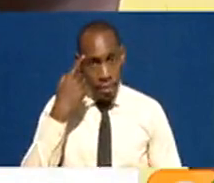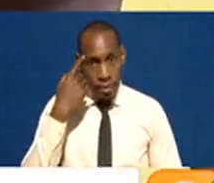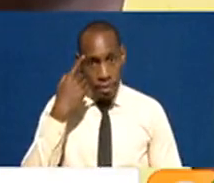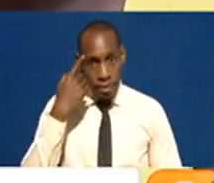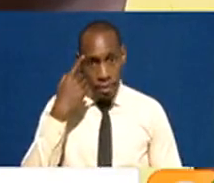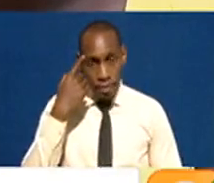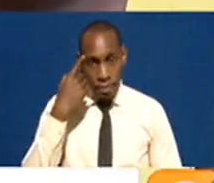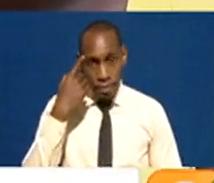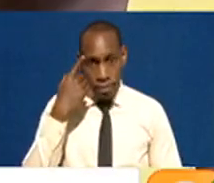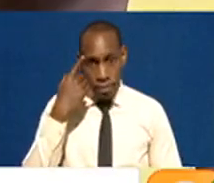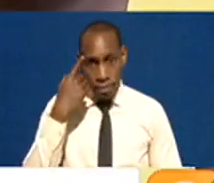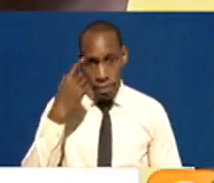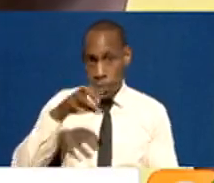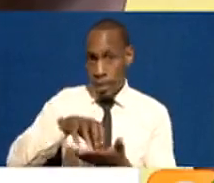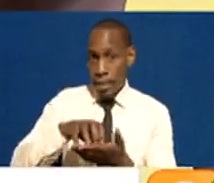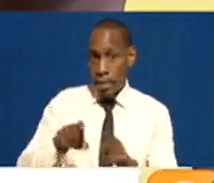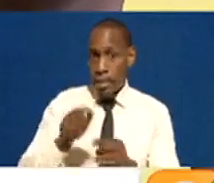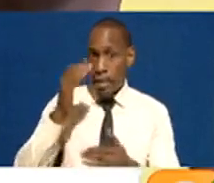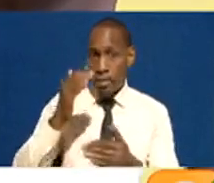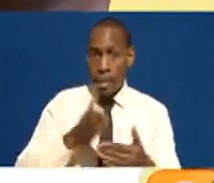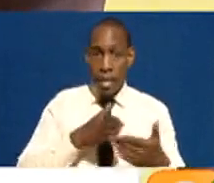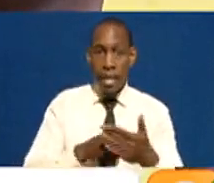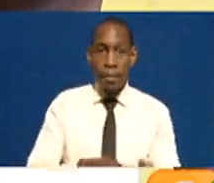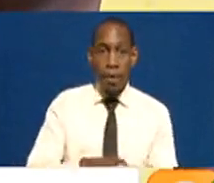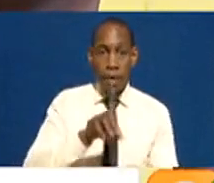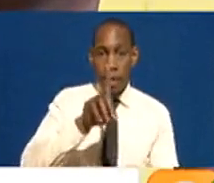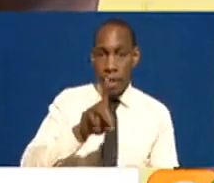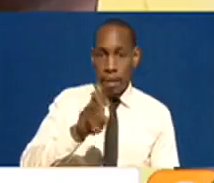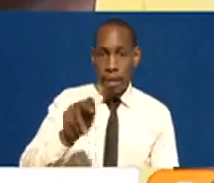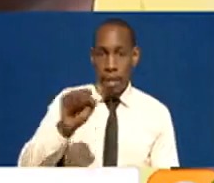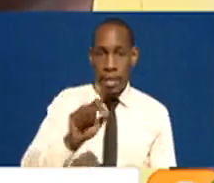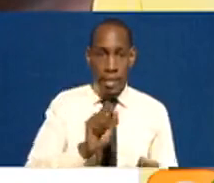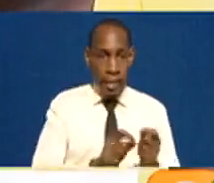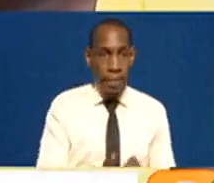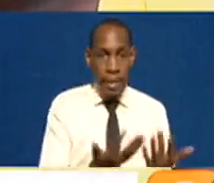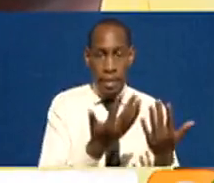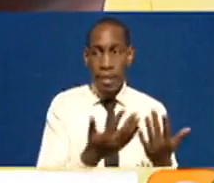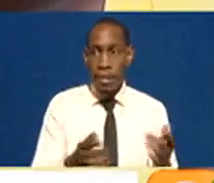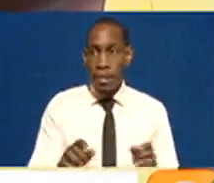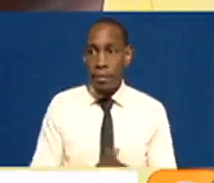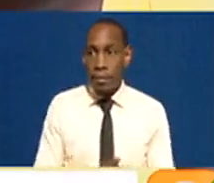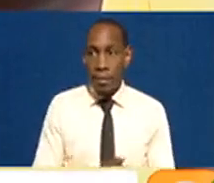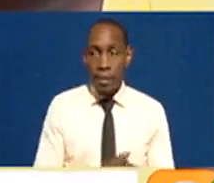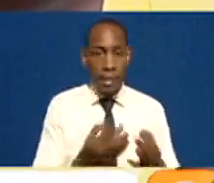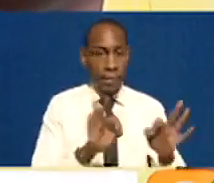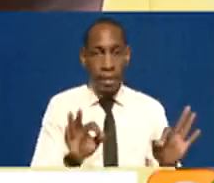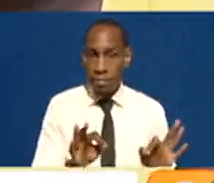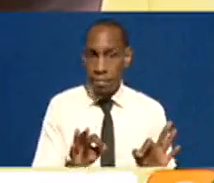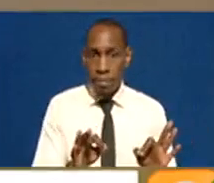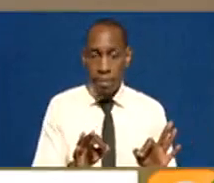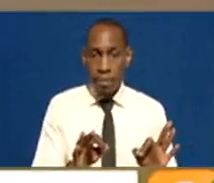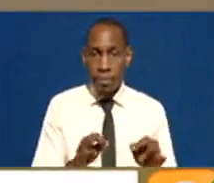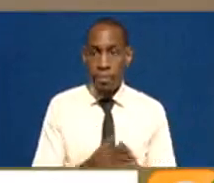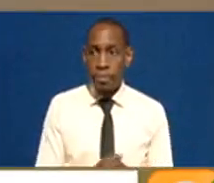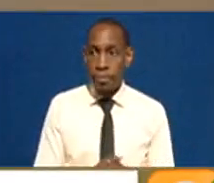this case and like, you know, stopped Denis from banging and following Liz, we not be having what we having